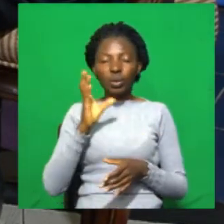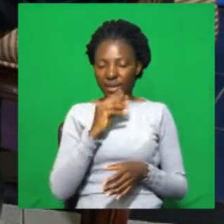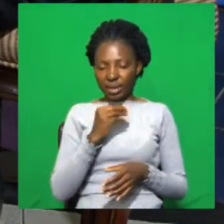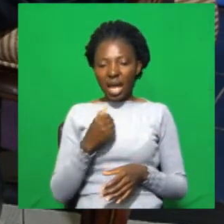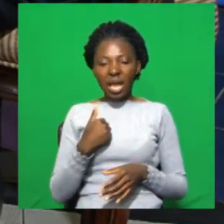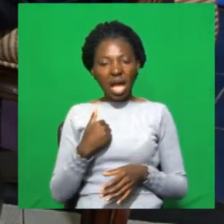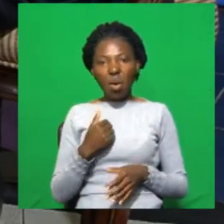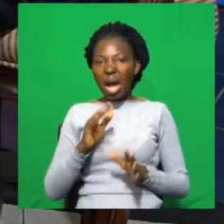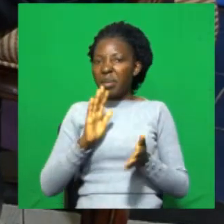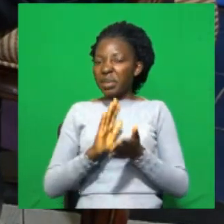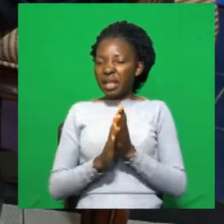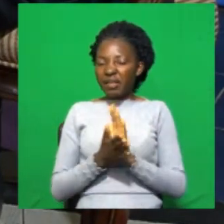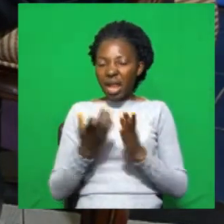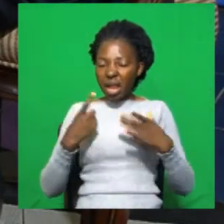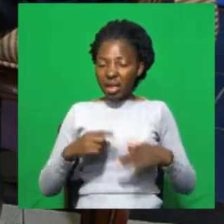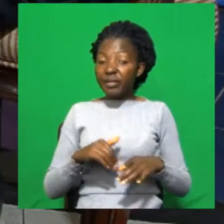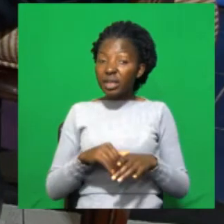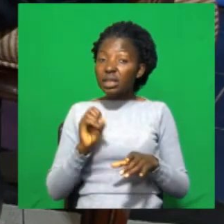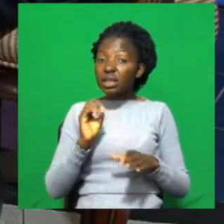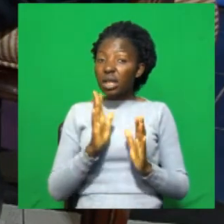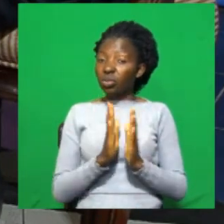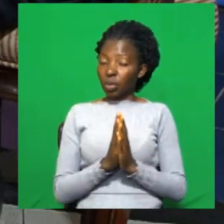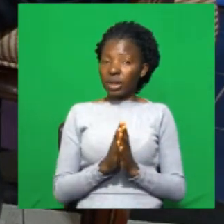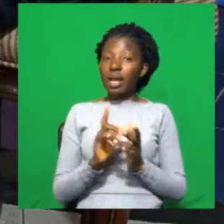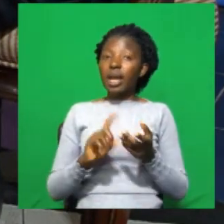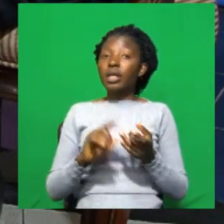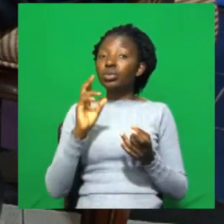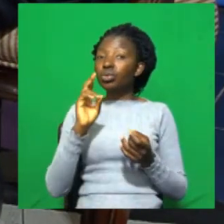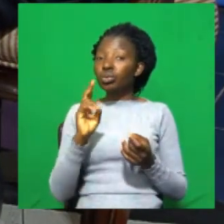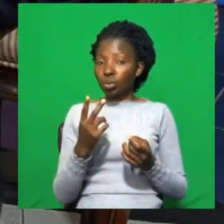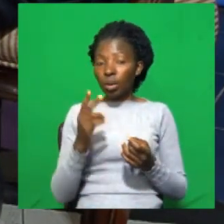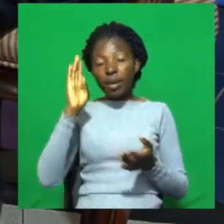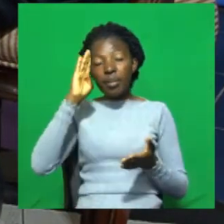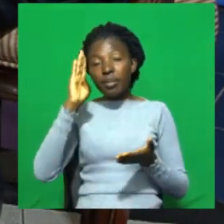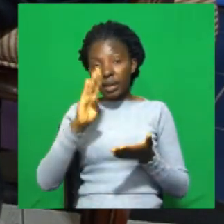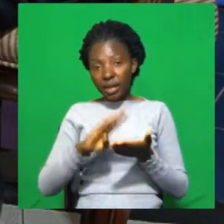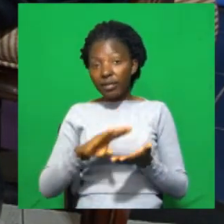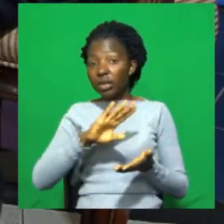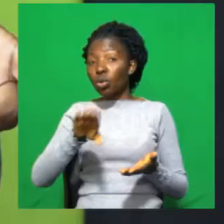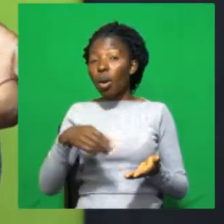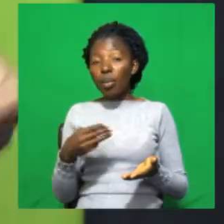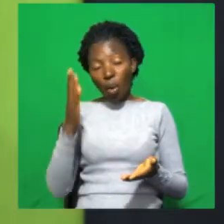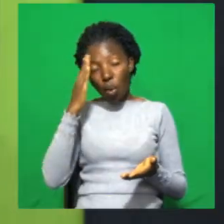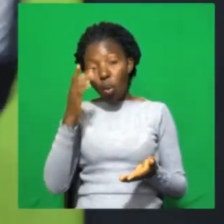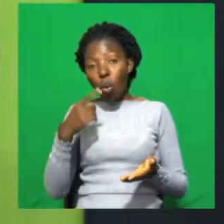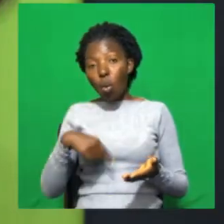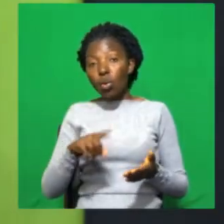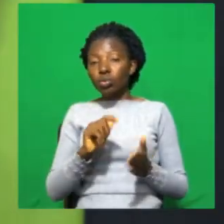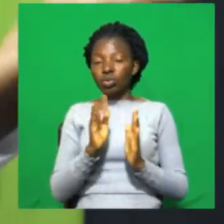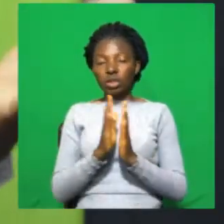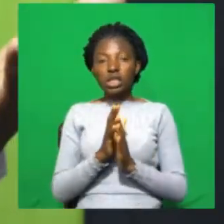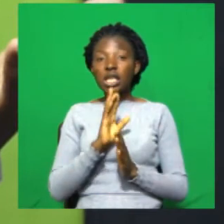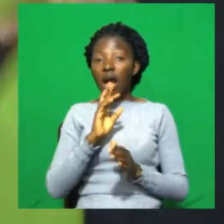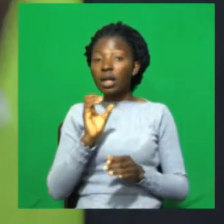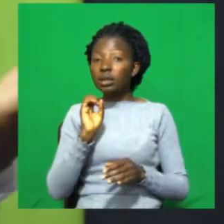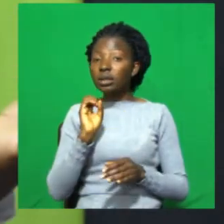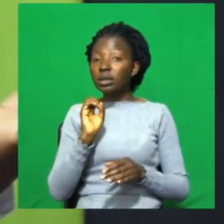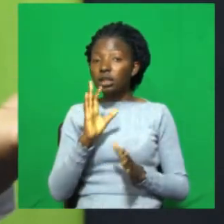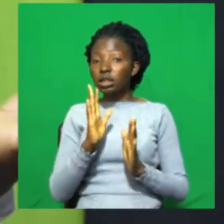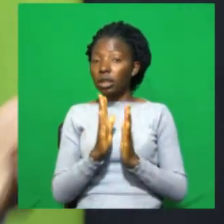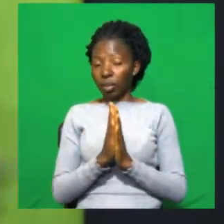atotaura kuti haisisiri yedu yayenyu. Imwe yacho yanzi vatendi vese vanonzi temberi. Ngatione imwe inotaurwa neBhaibheri